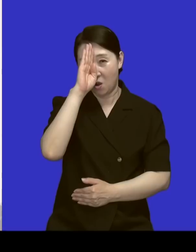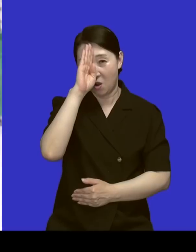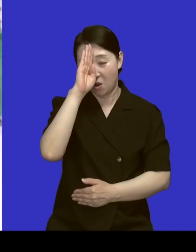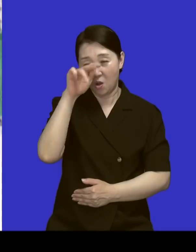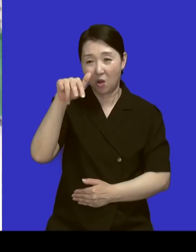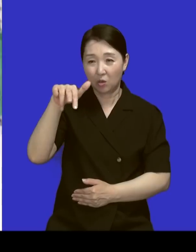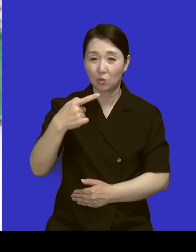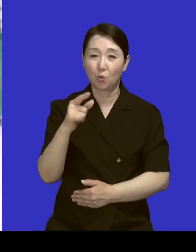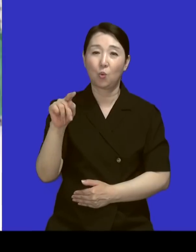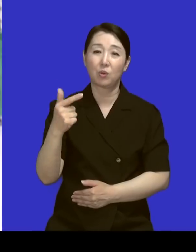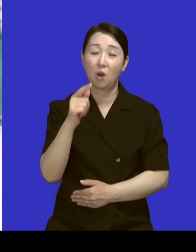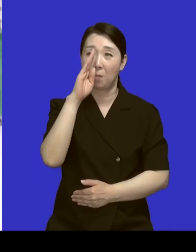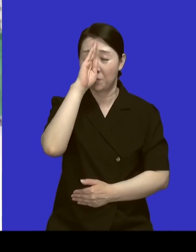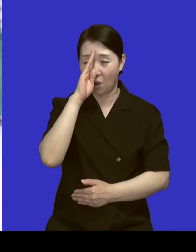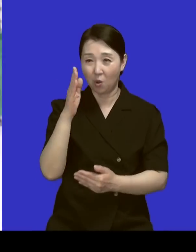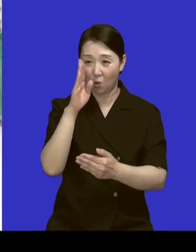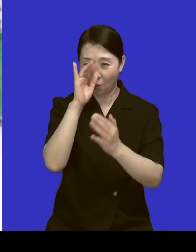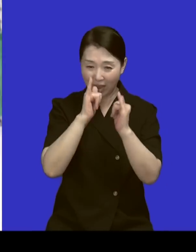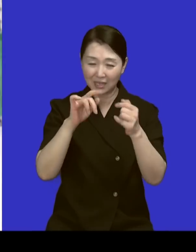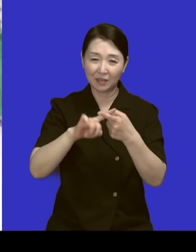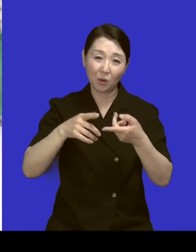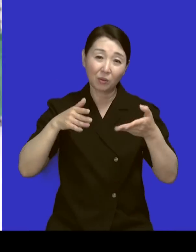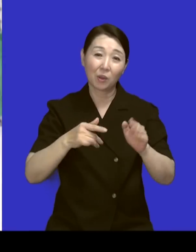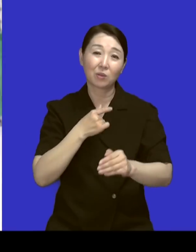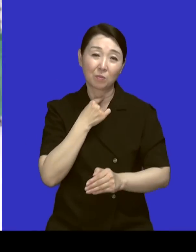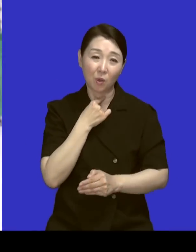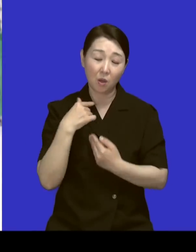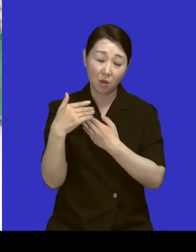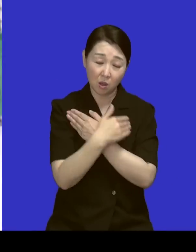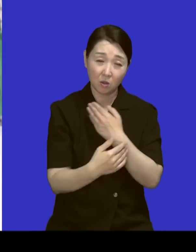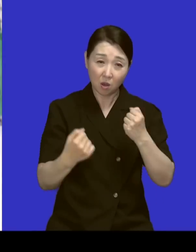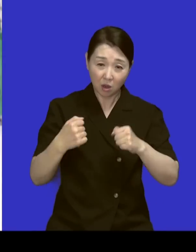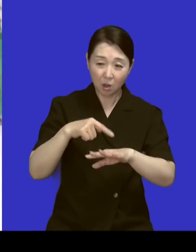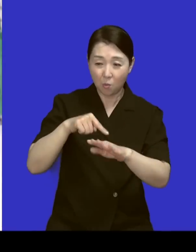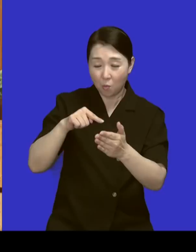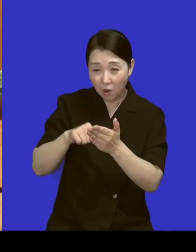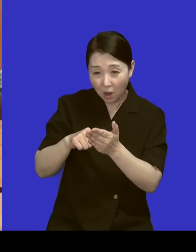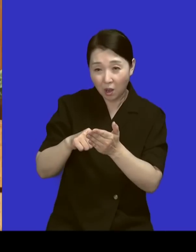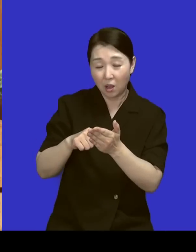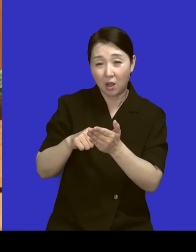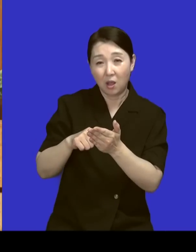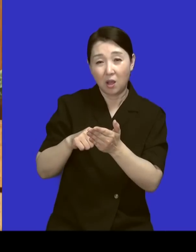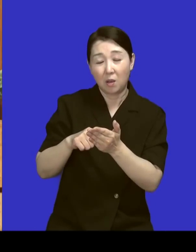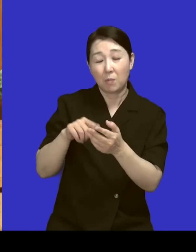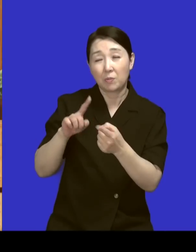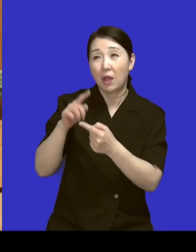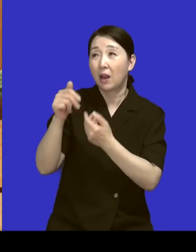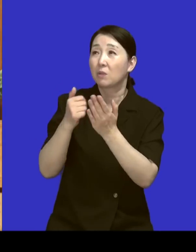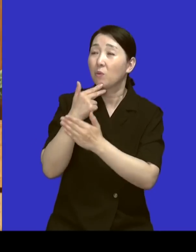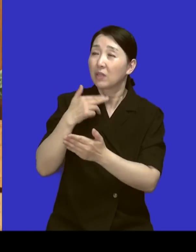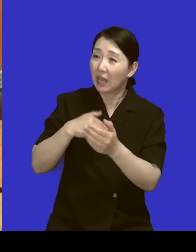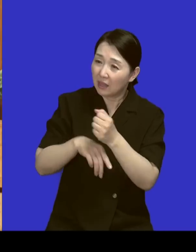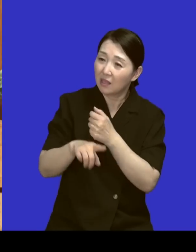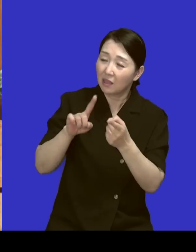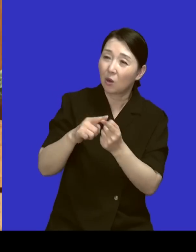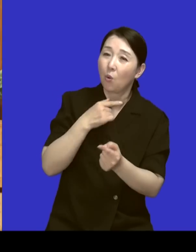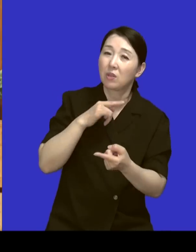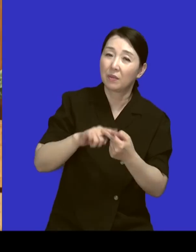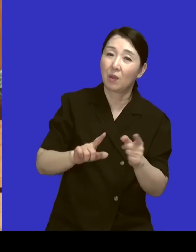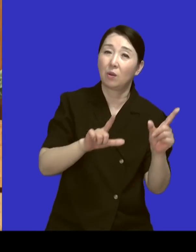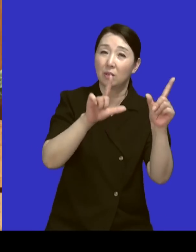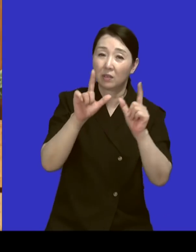싶어요. 오, 아 정말요? 건강한 몸과 마음으로 하나님 없이 내 뜻대로 내가 원하는 대로 삶을